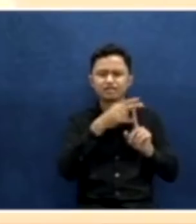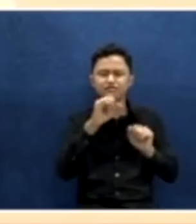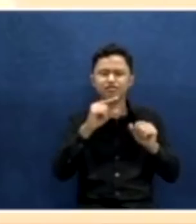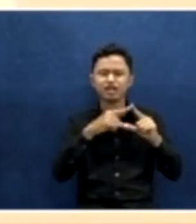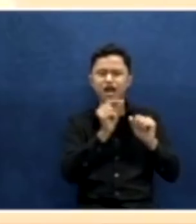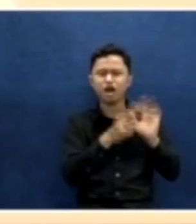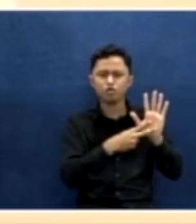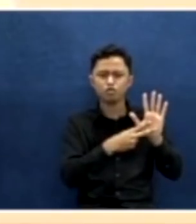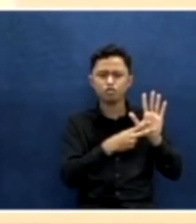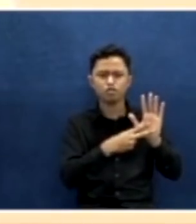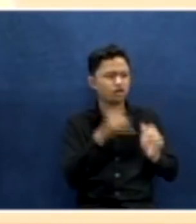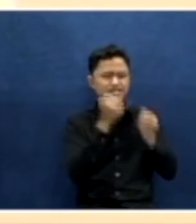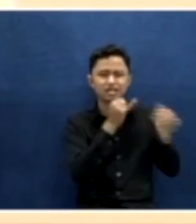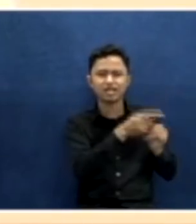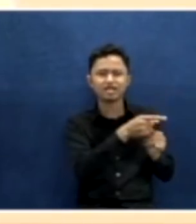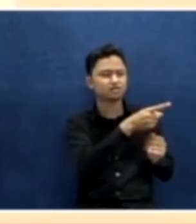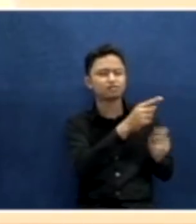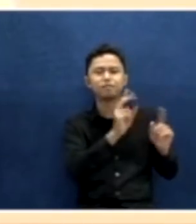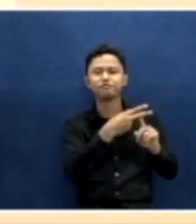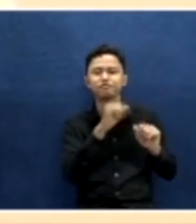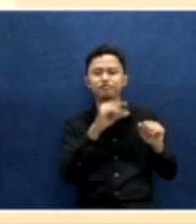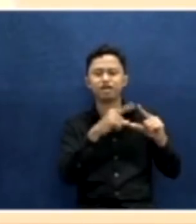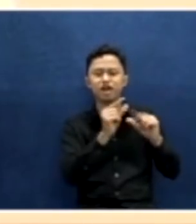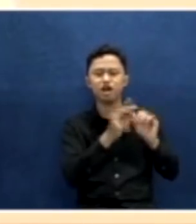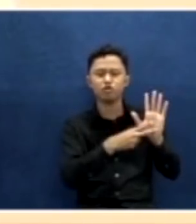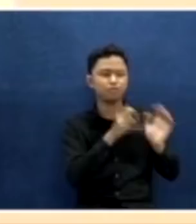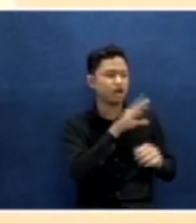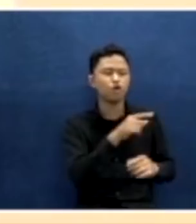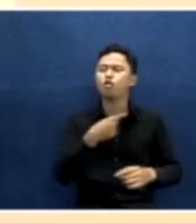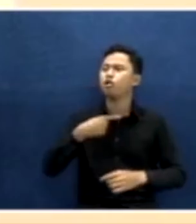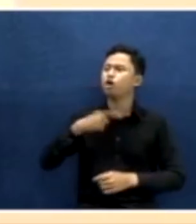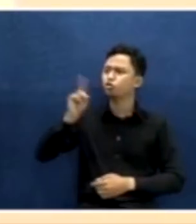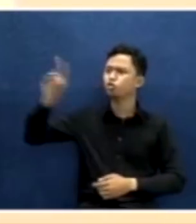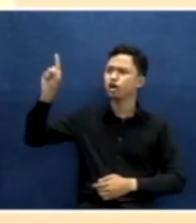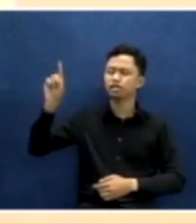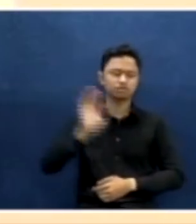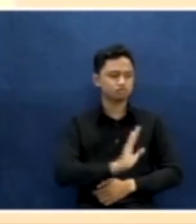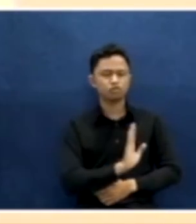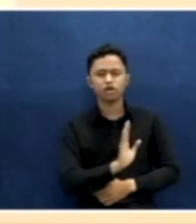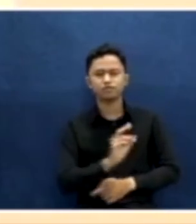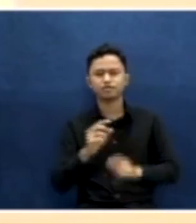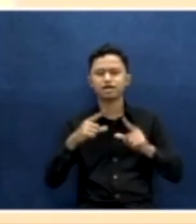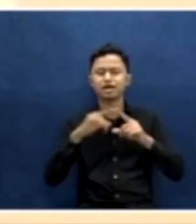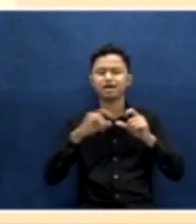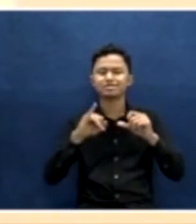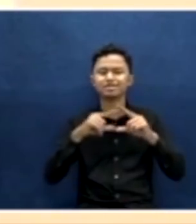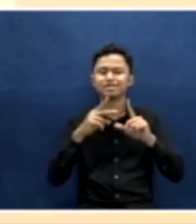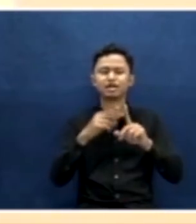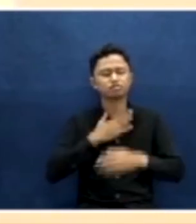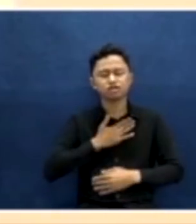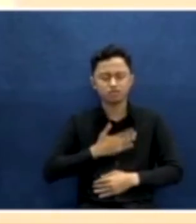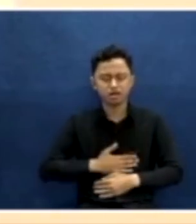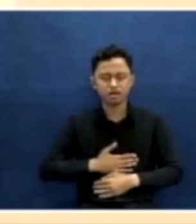aku dirinya sebagai Tuhan Ya Allah Ya robb kami Apabila ada diantara kami diuji dengan keluarga ada paman